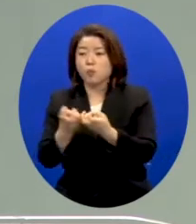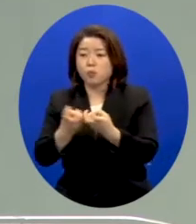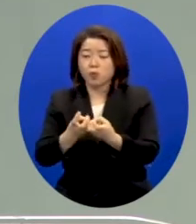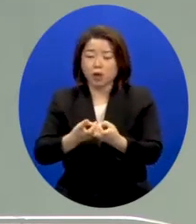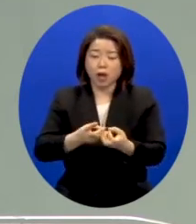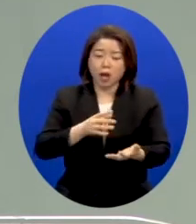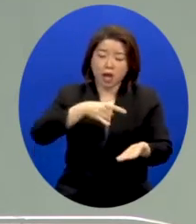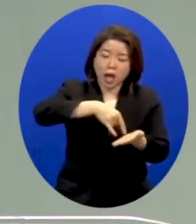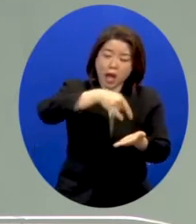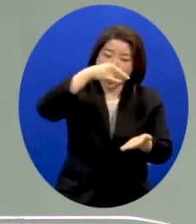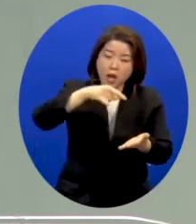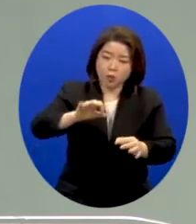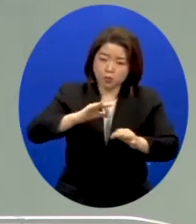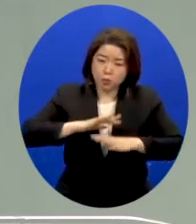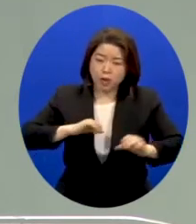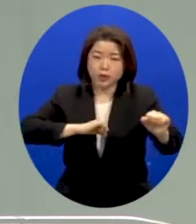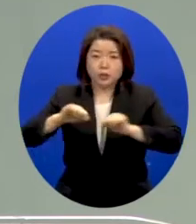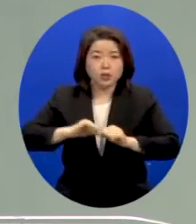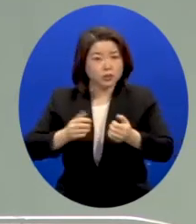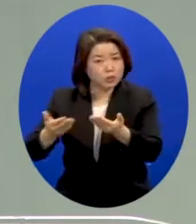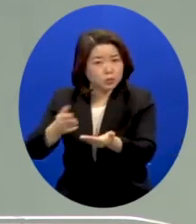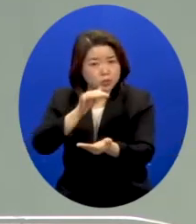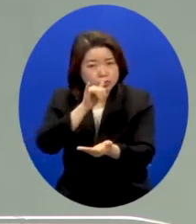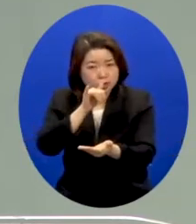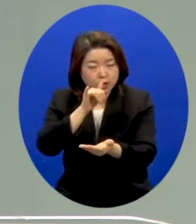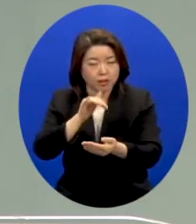그렇게 놀랍게 역사하셔서 쓸까요